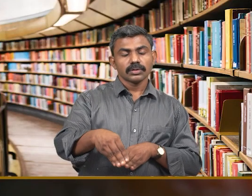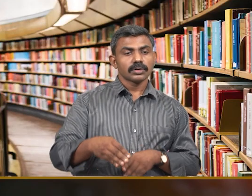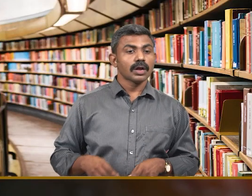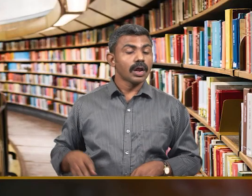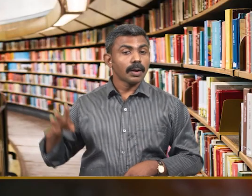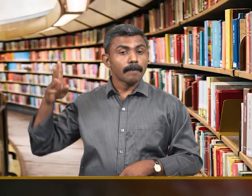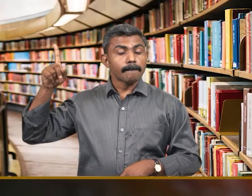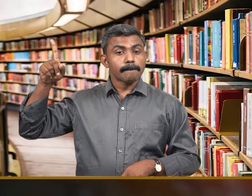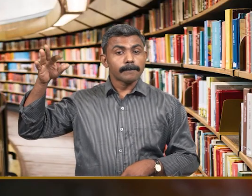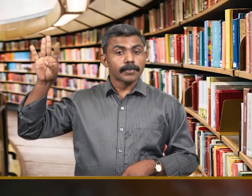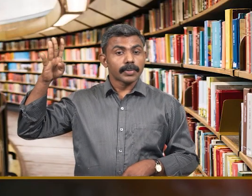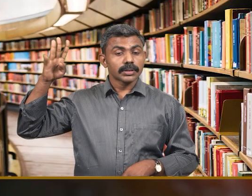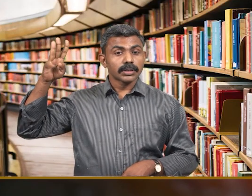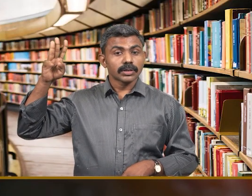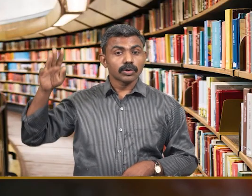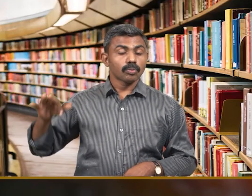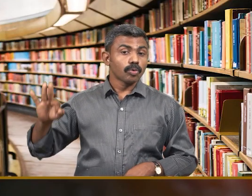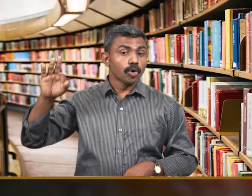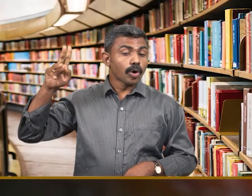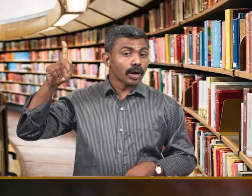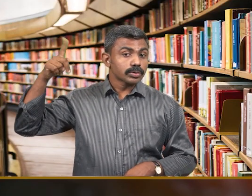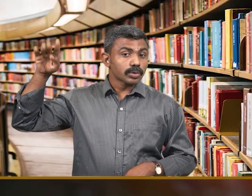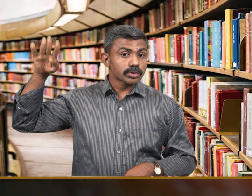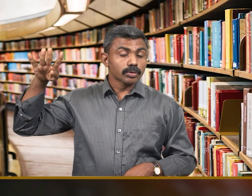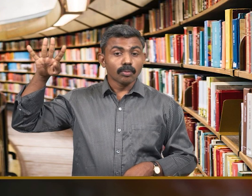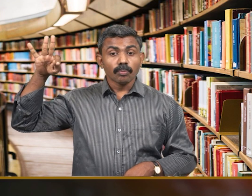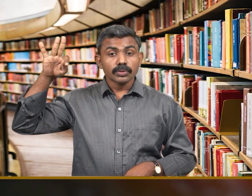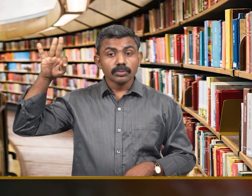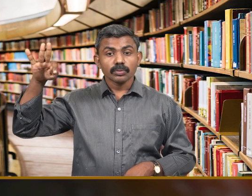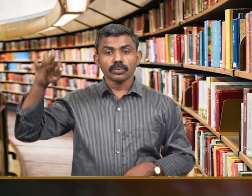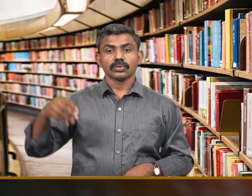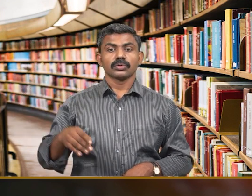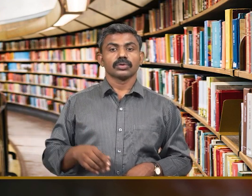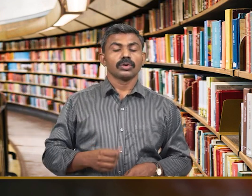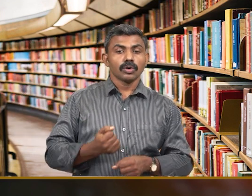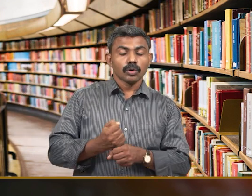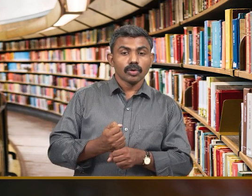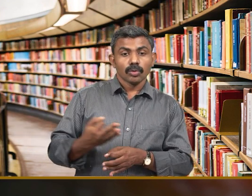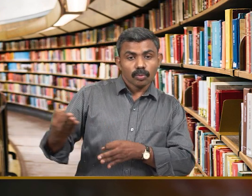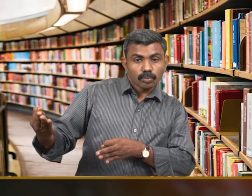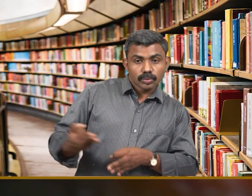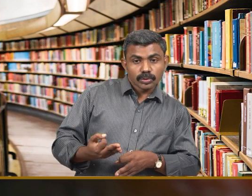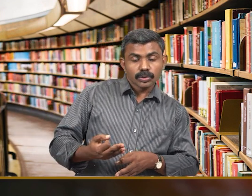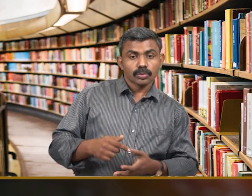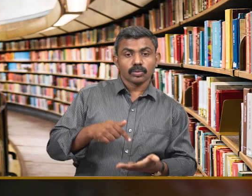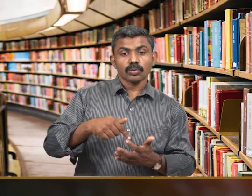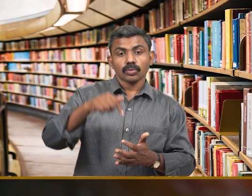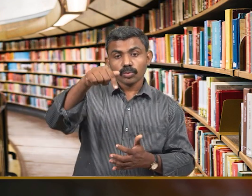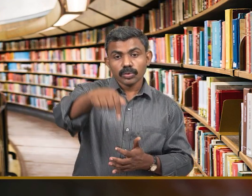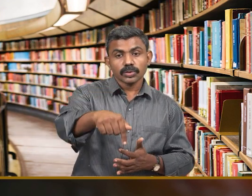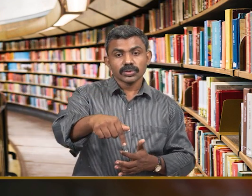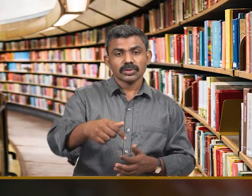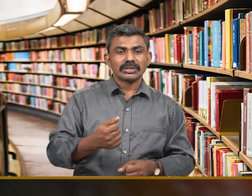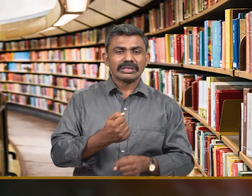பார்த்தீங்கன்னா 1918 1933 வரையுமே பார்த்தீங்கன்னா ஜெர்மனி வந்து ஒரு குடியரசாக தான் இருந்தது. இந்த கட்டத்தில் ஜெர்மனியோட தோல்வி,